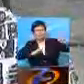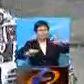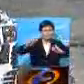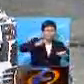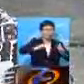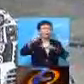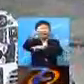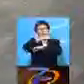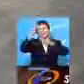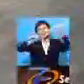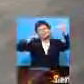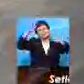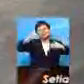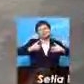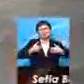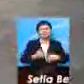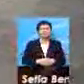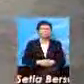dengan Hari Malaysia.